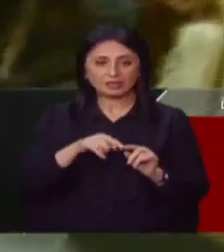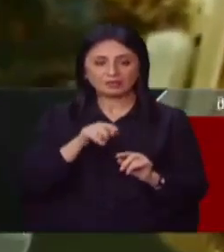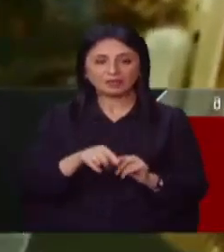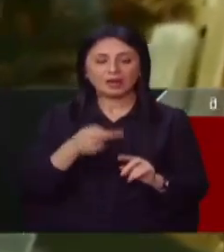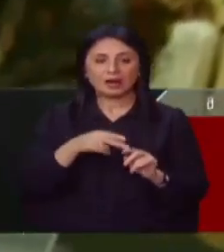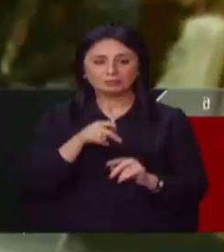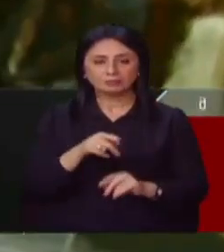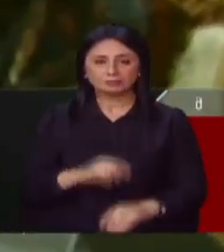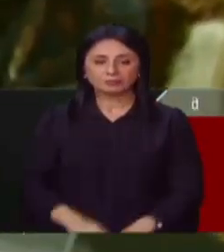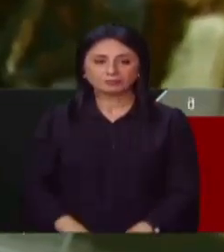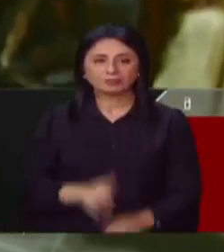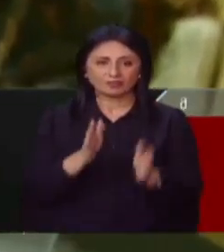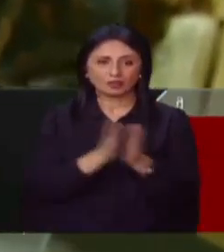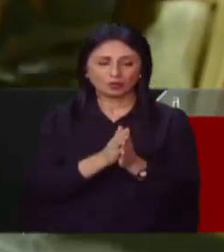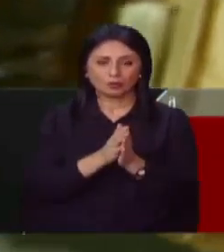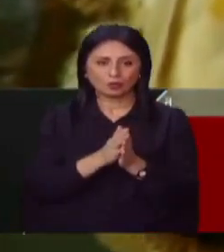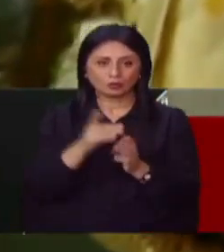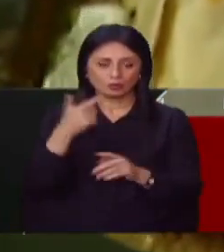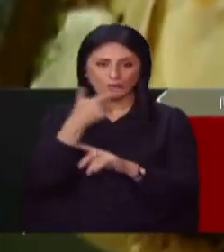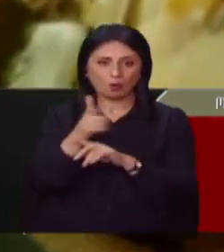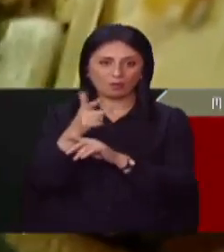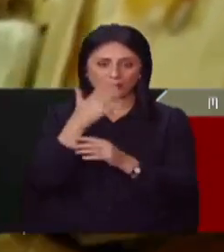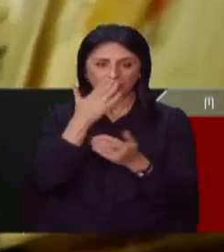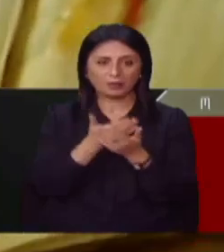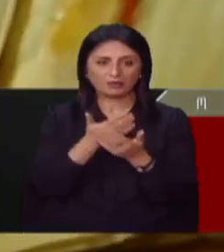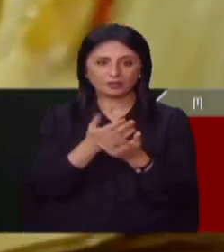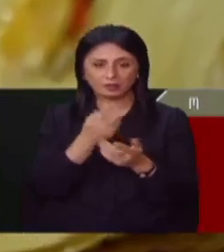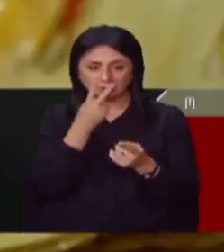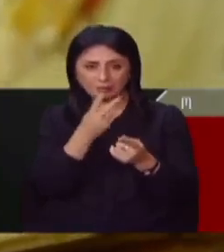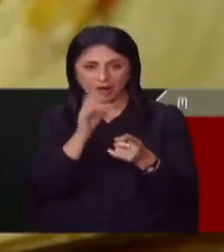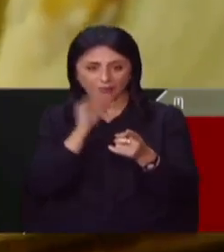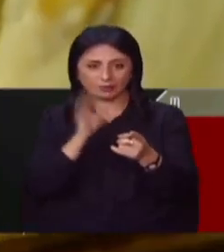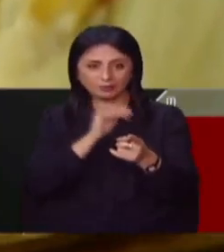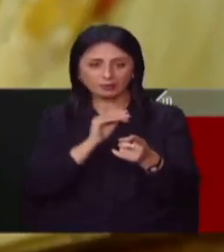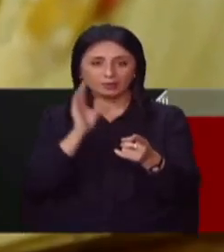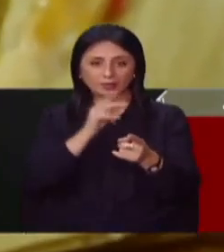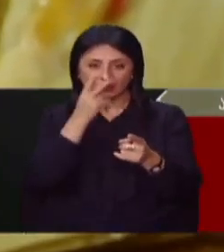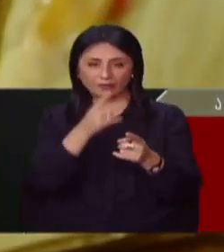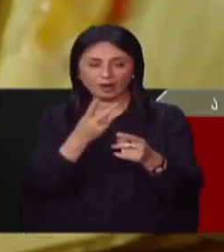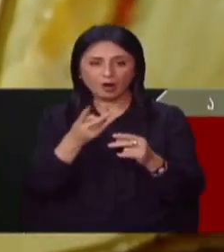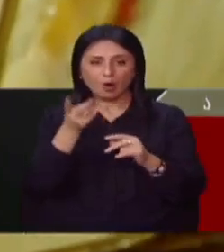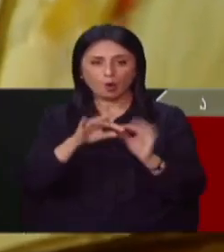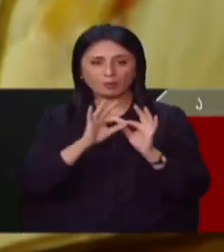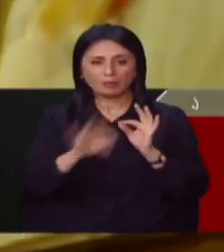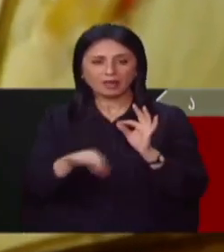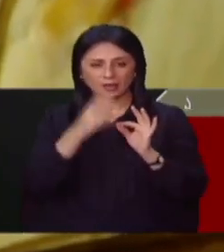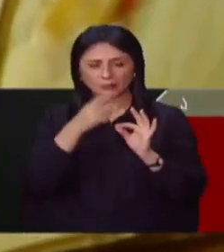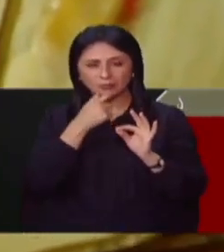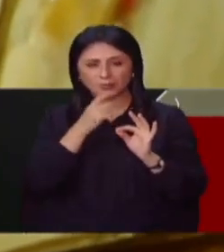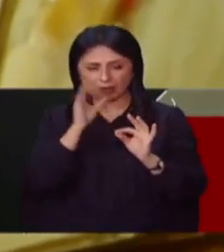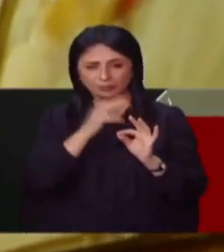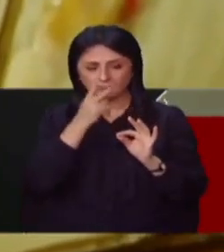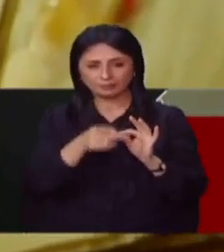და აი მე ვთხოვ ახლა ოპერატორს რომ ეს გაჩვენოთ არ ვიცი რამდენად დახმარდი იქნება თუმცა აქ მოსული